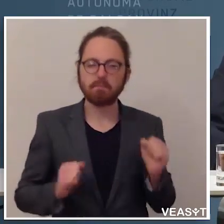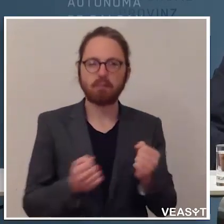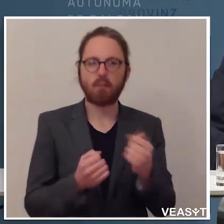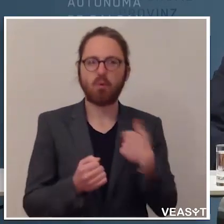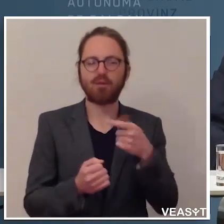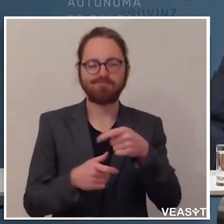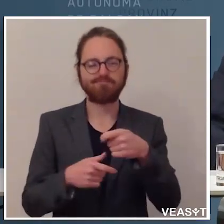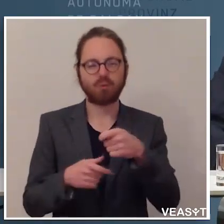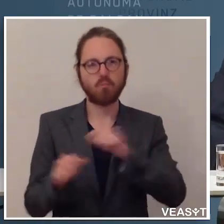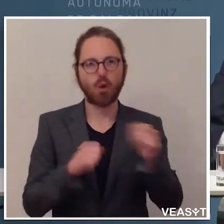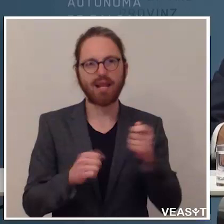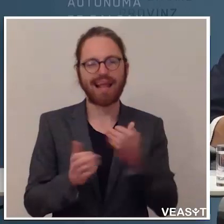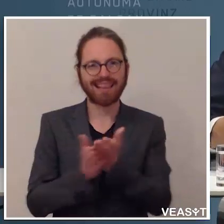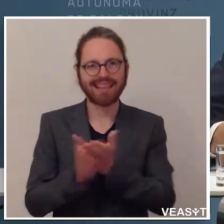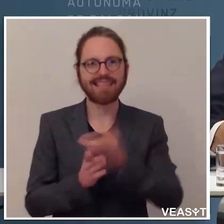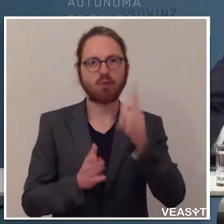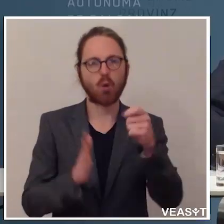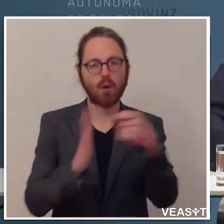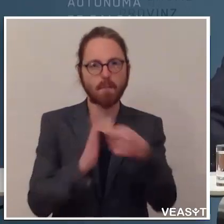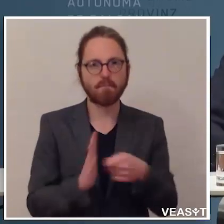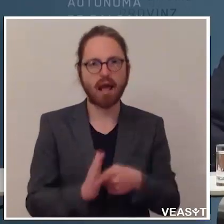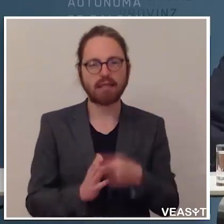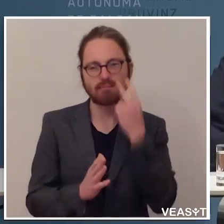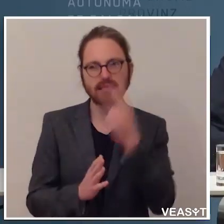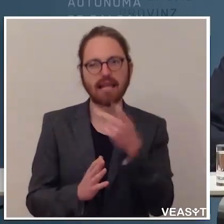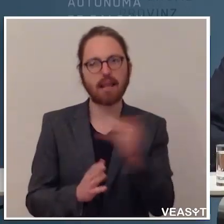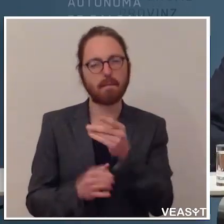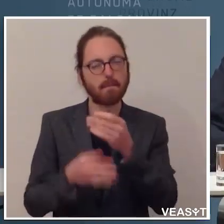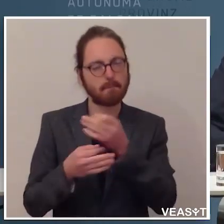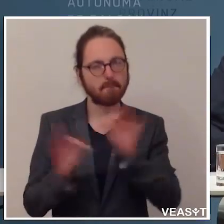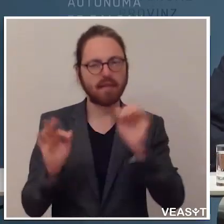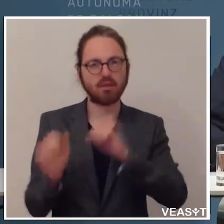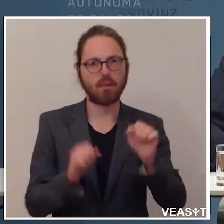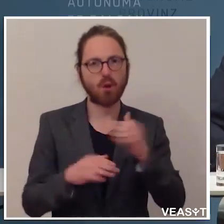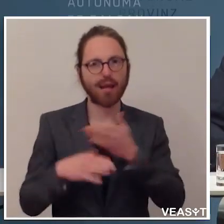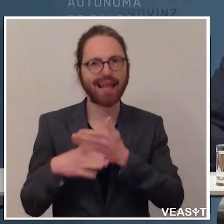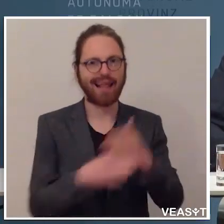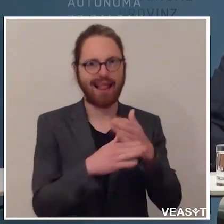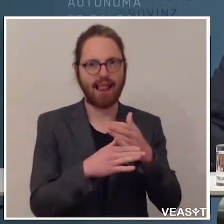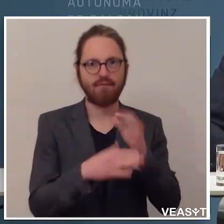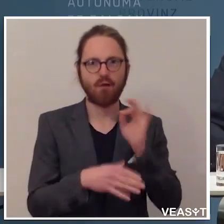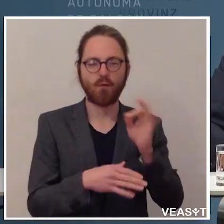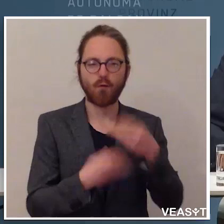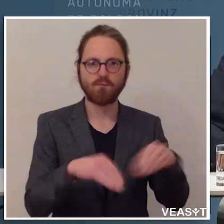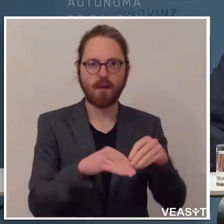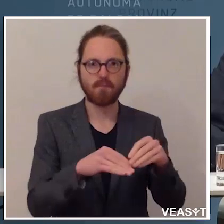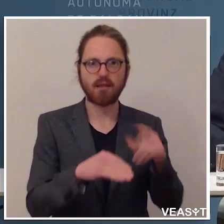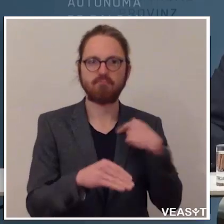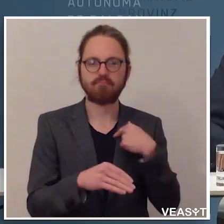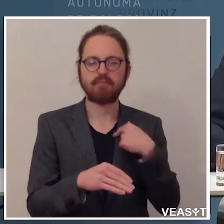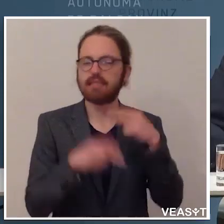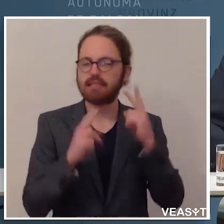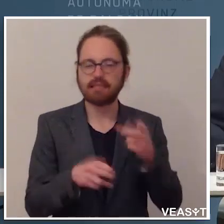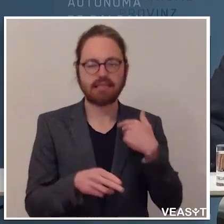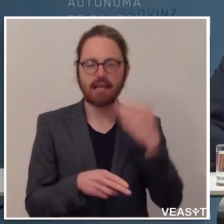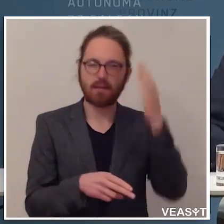und Maßnahmen vorzusehen, die hier bestmöglich Hilfestellungen leisten können für die Familien und sind uns bewusst, dass es zufriedenstellende Lösungen